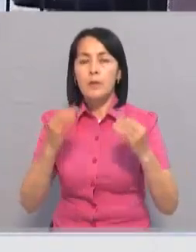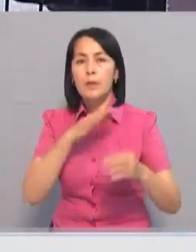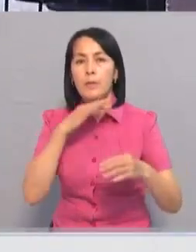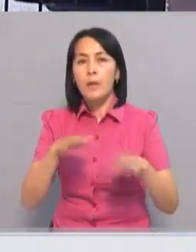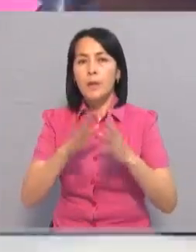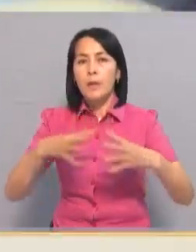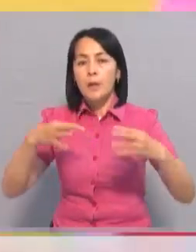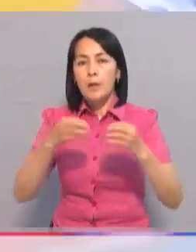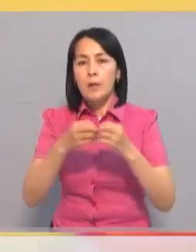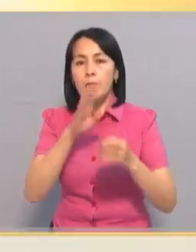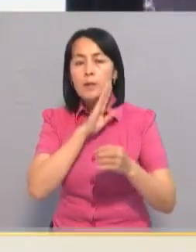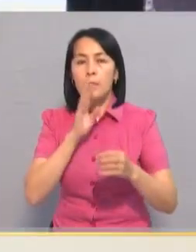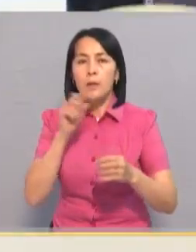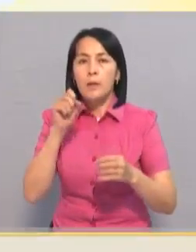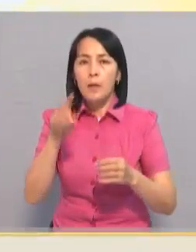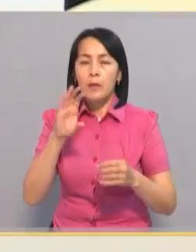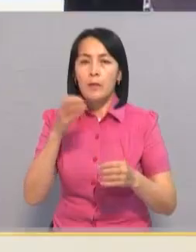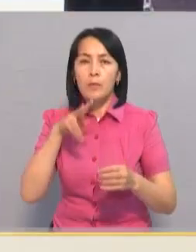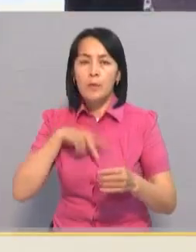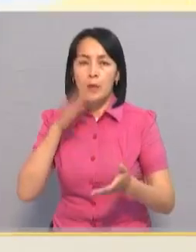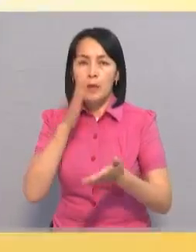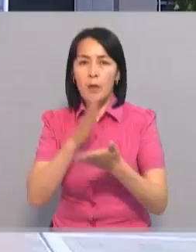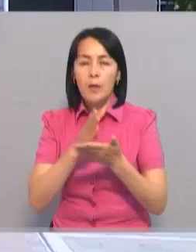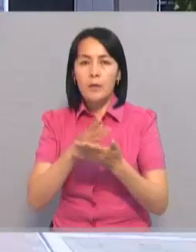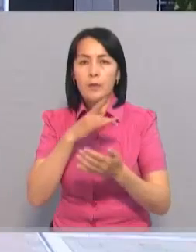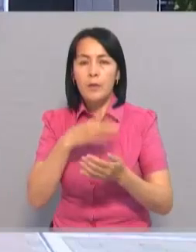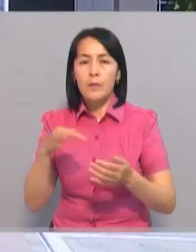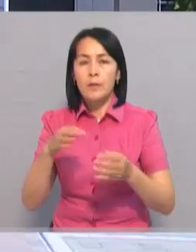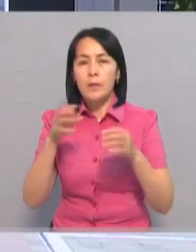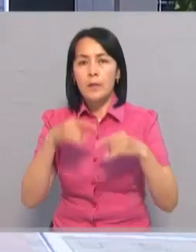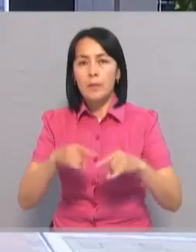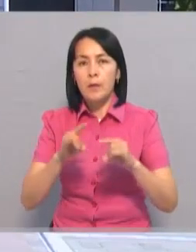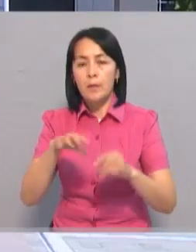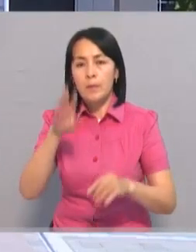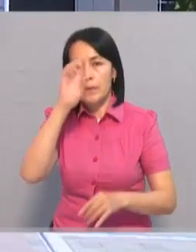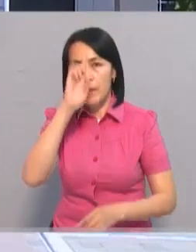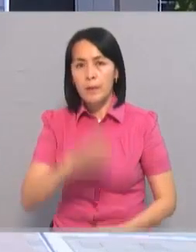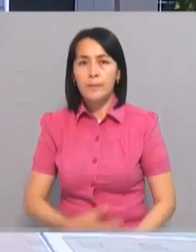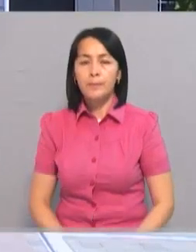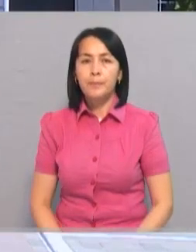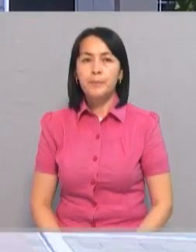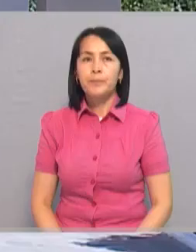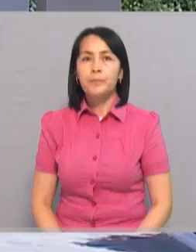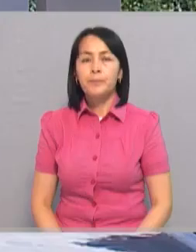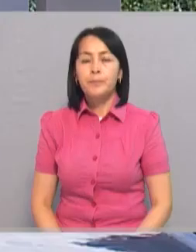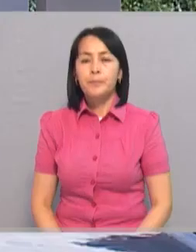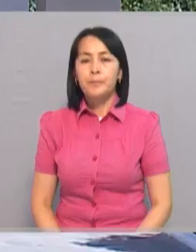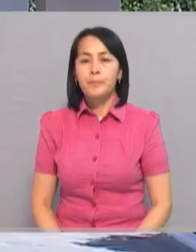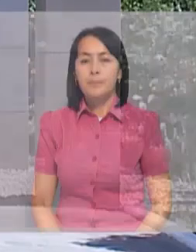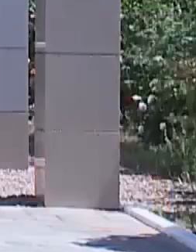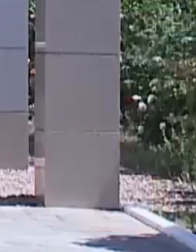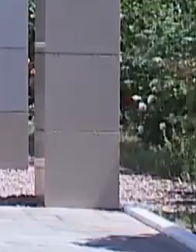матери, имеющие звание Алтын-Алқа и Күміс-Алқа, внесли большой вклад в демографию страны. Ернур Бубиев, Нурбек Аскарұлы, новости.